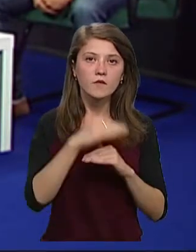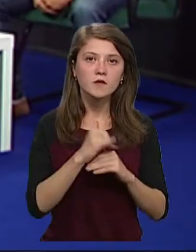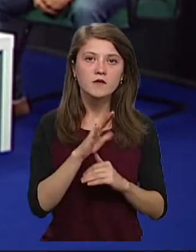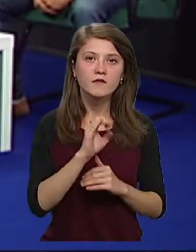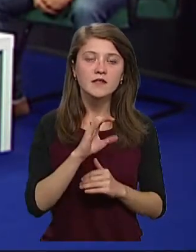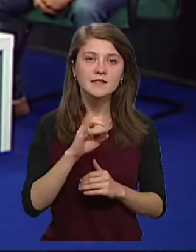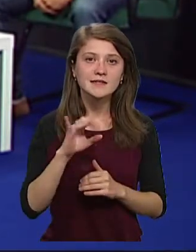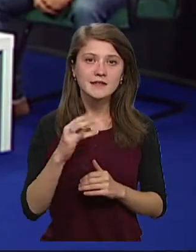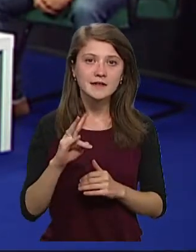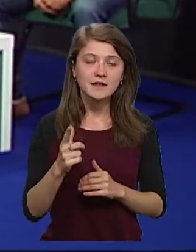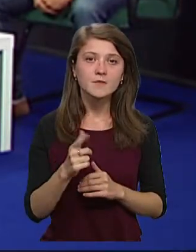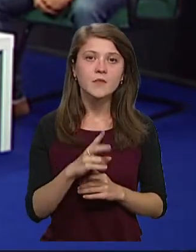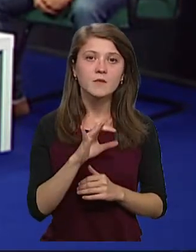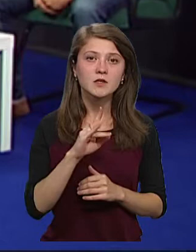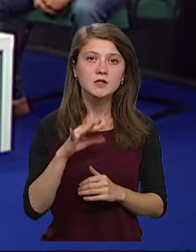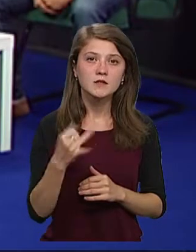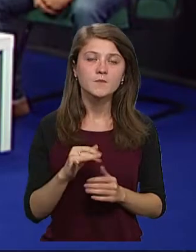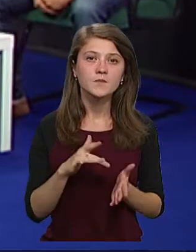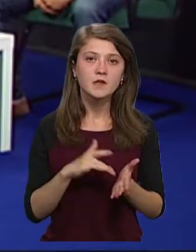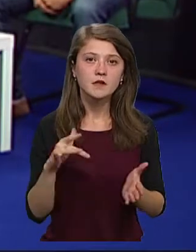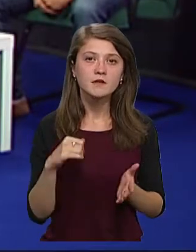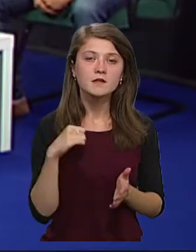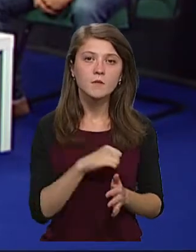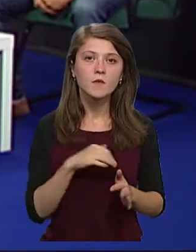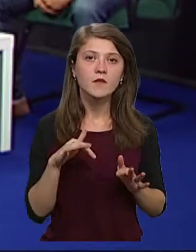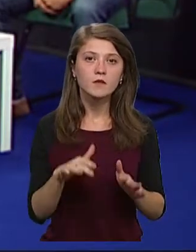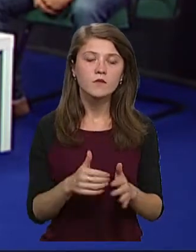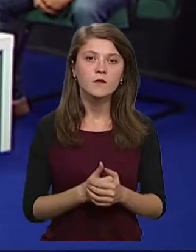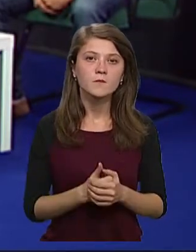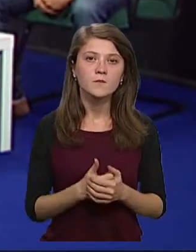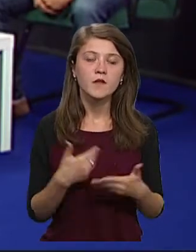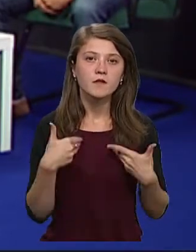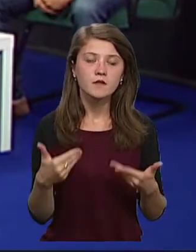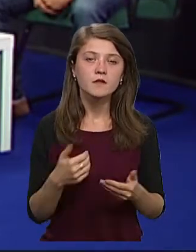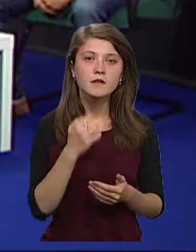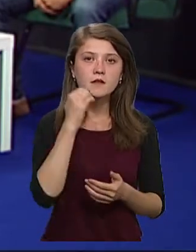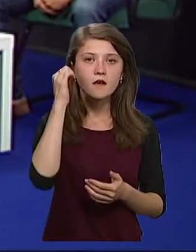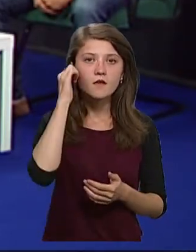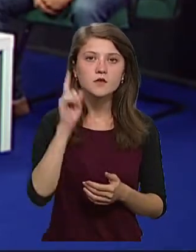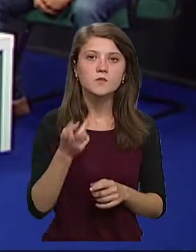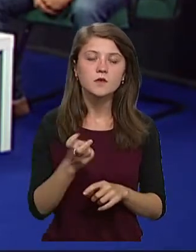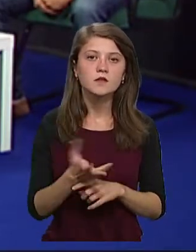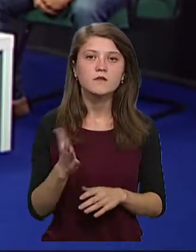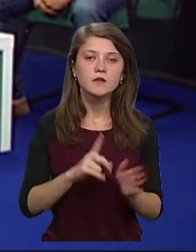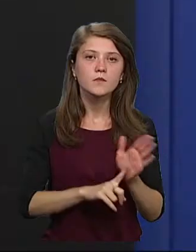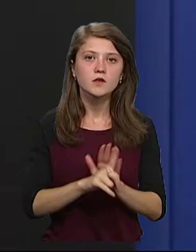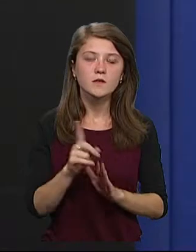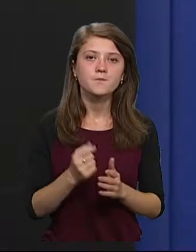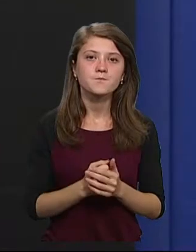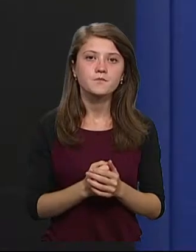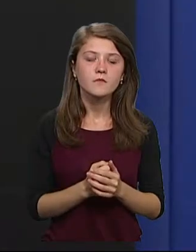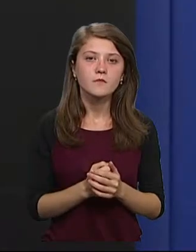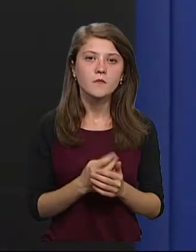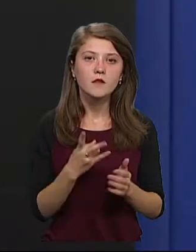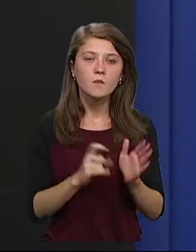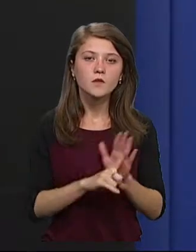Василь Неомержицький, директор Житомирського центру місцевого самоврядування. Вітаю також вас. Дякую, що прийшли. Давайте почнемо. Власне, на